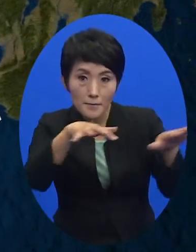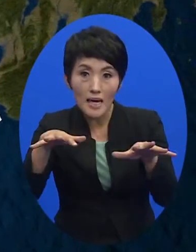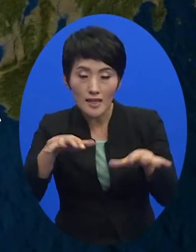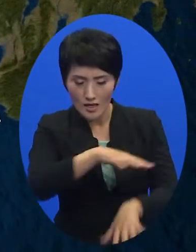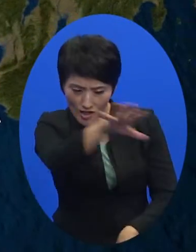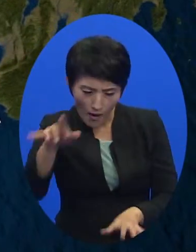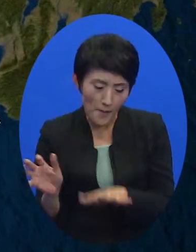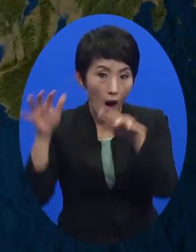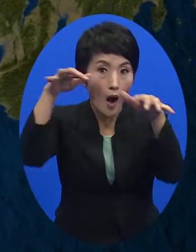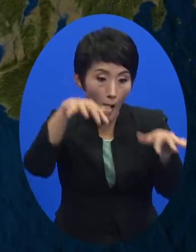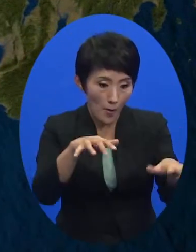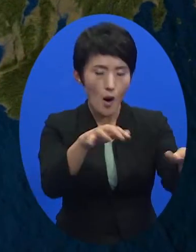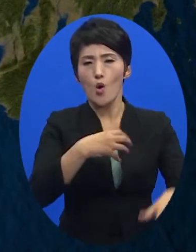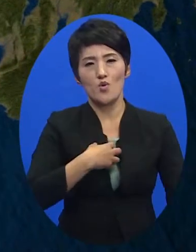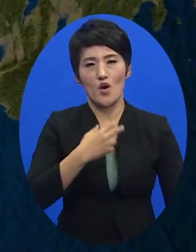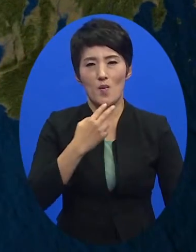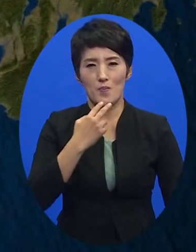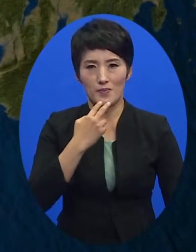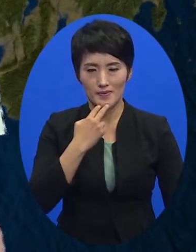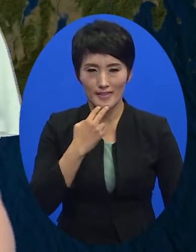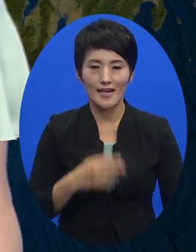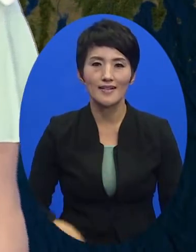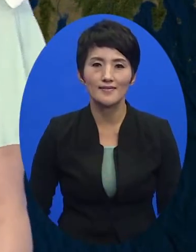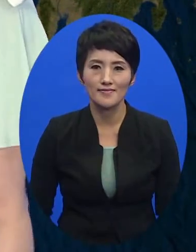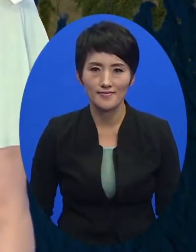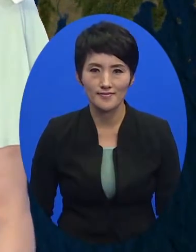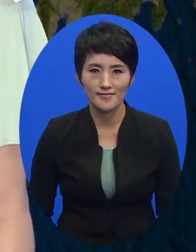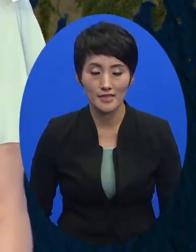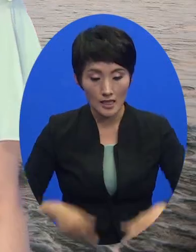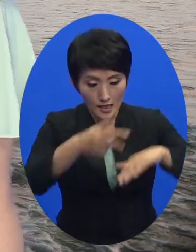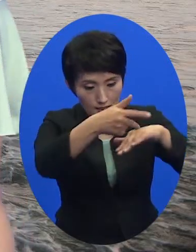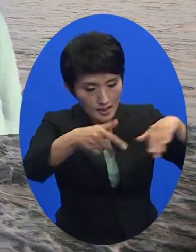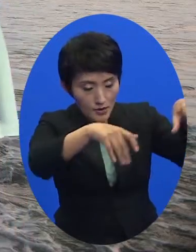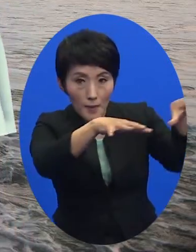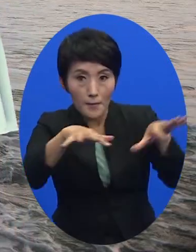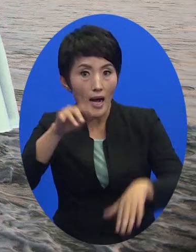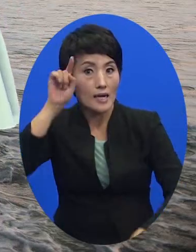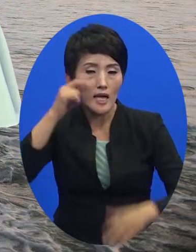바다 물결은 전 해상에서 0.5에서 2m로 일겠습니다.